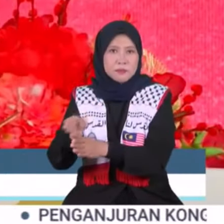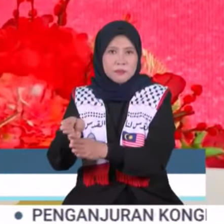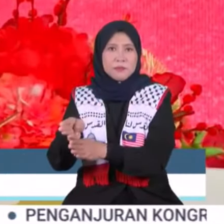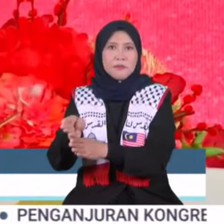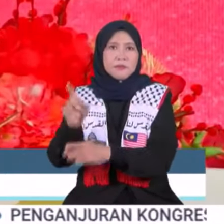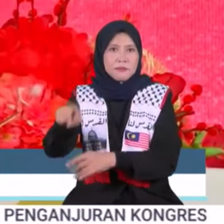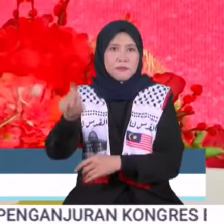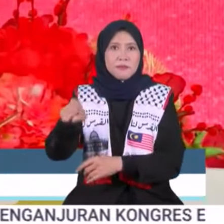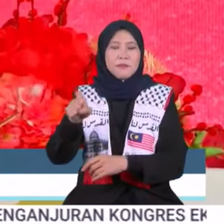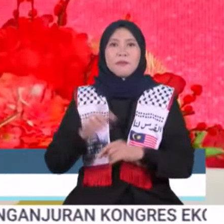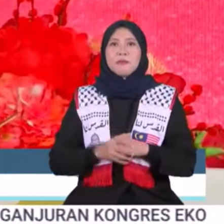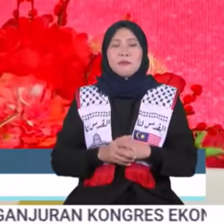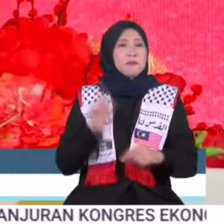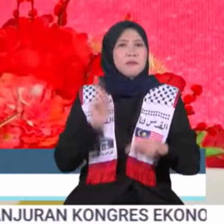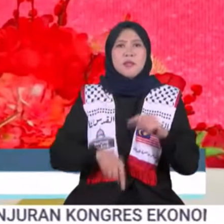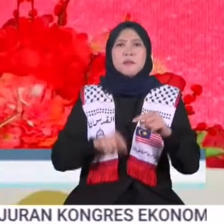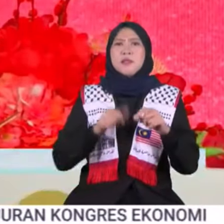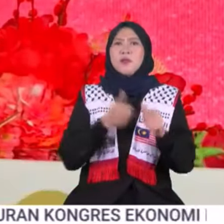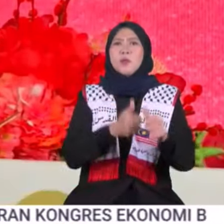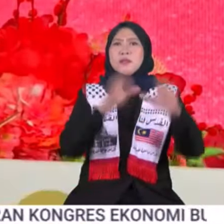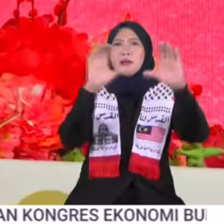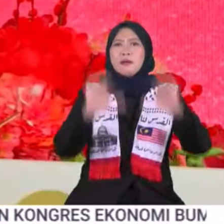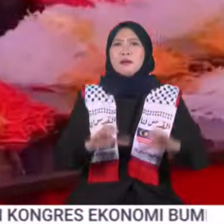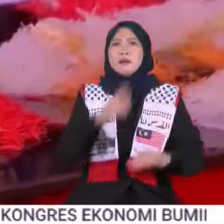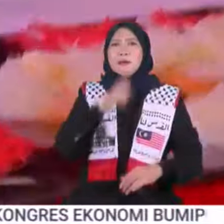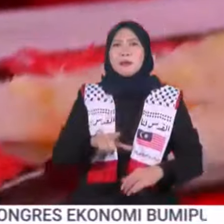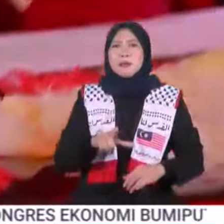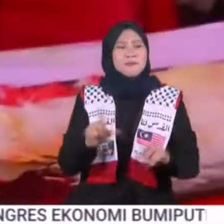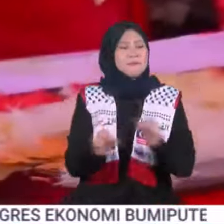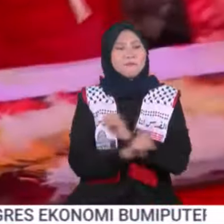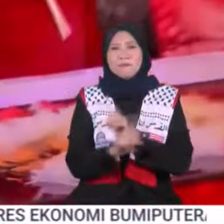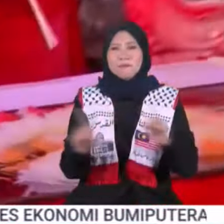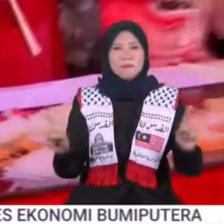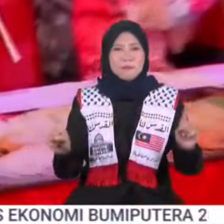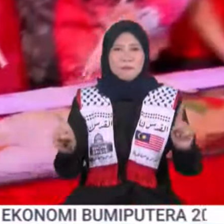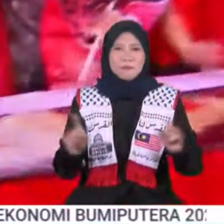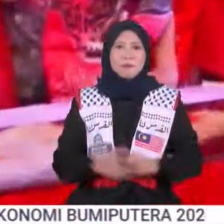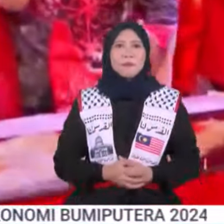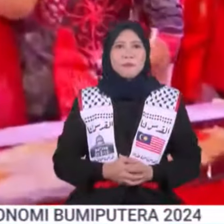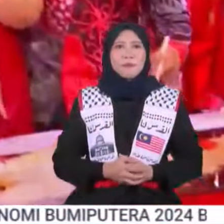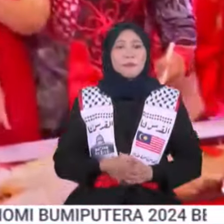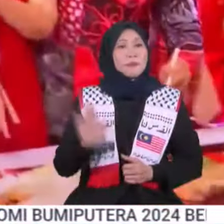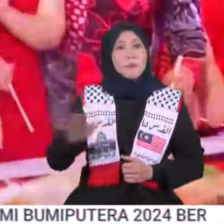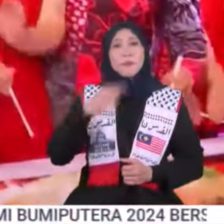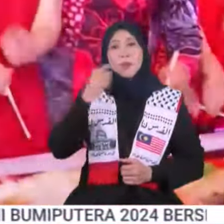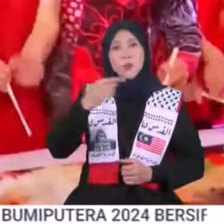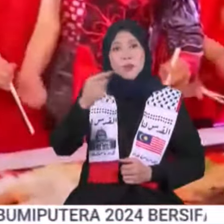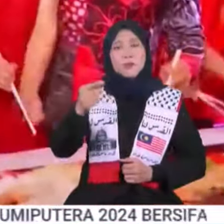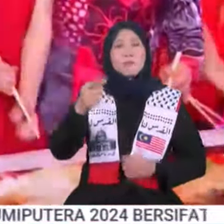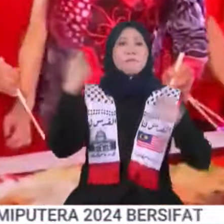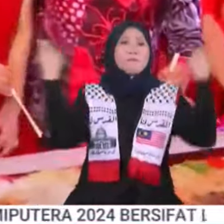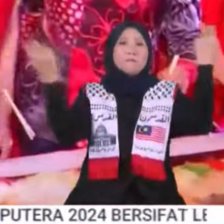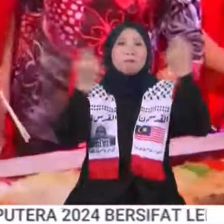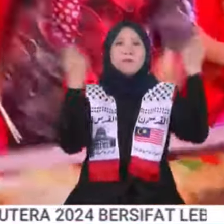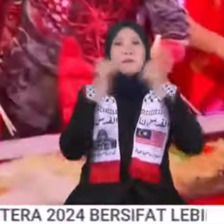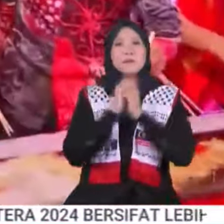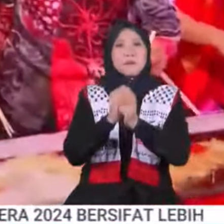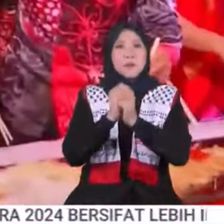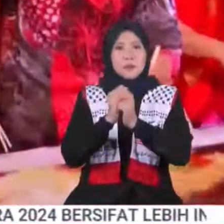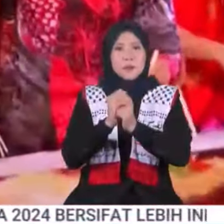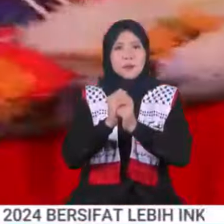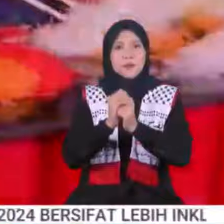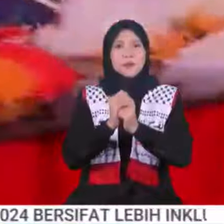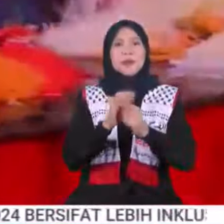boleh lagi ikut kaedah lama semuanya beliau berucap pada Majlis sambutan Tahun Baru